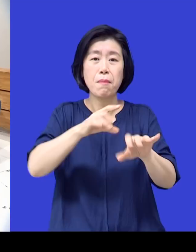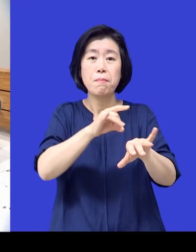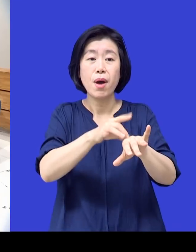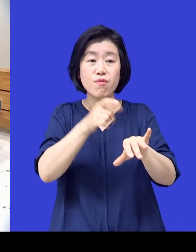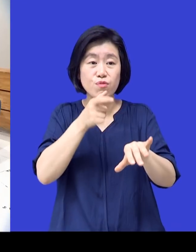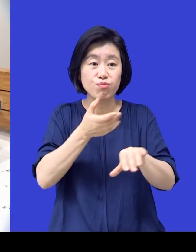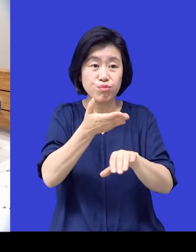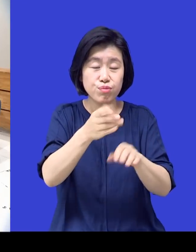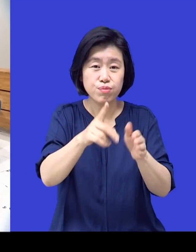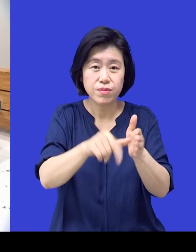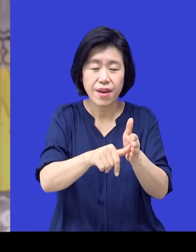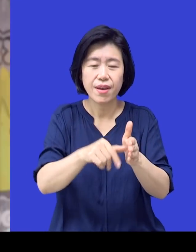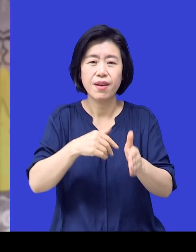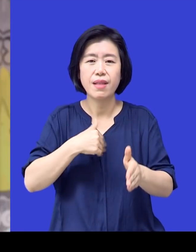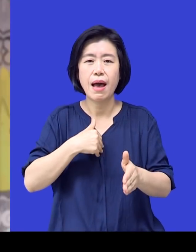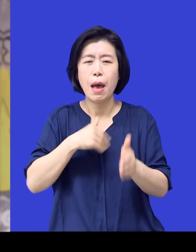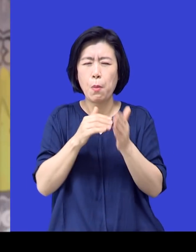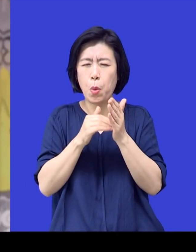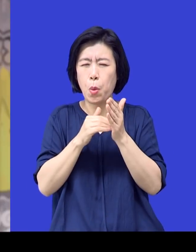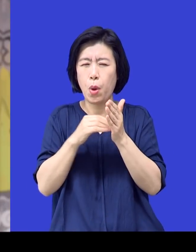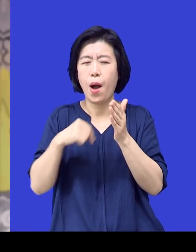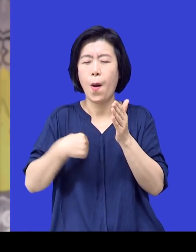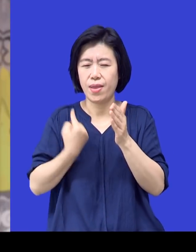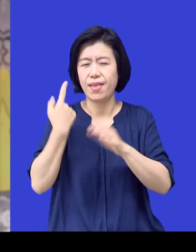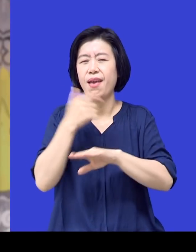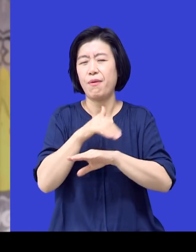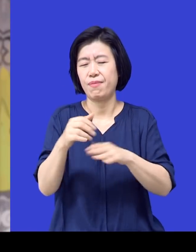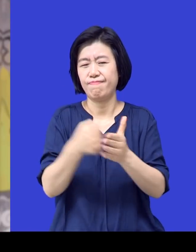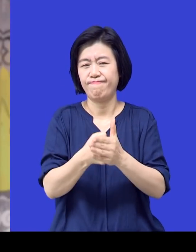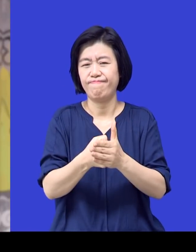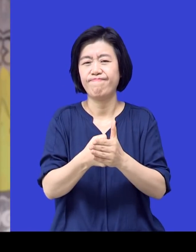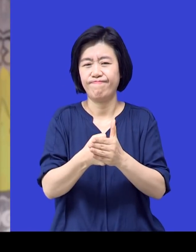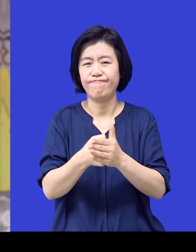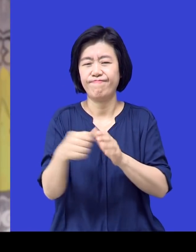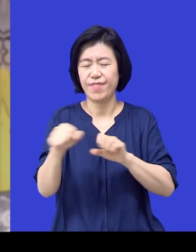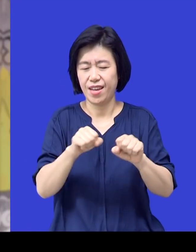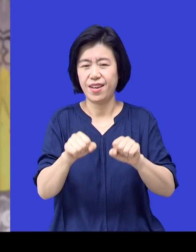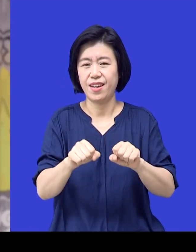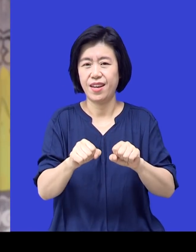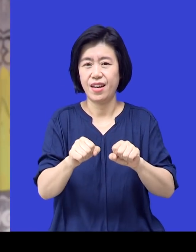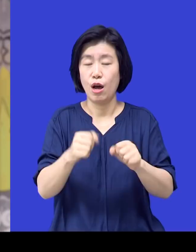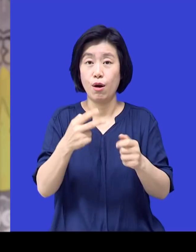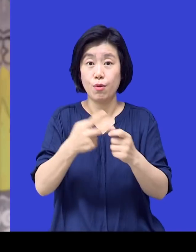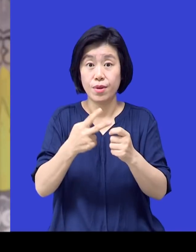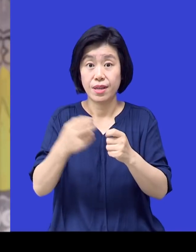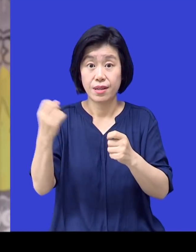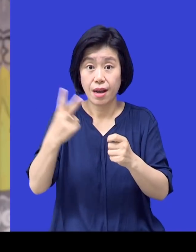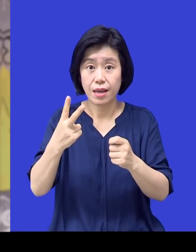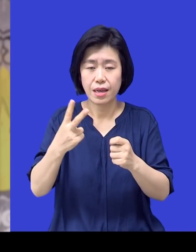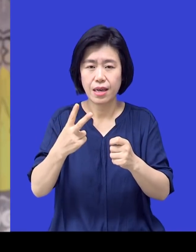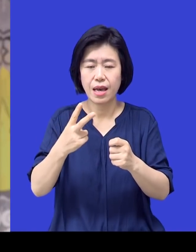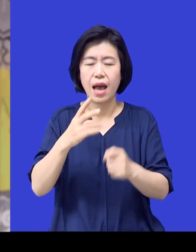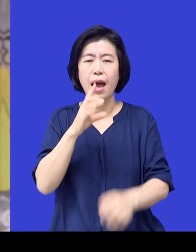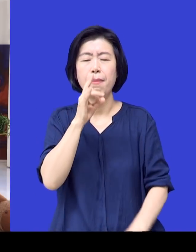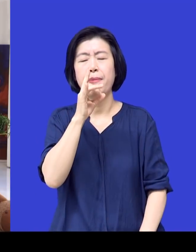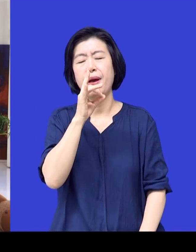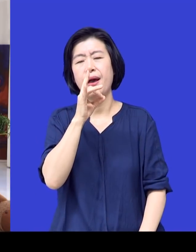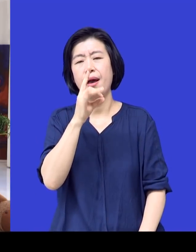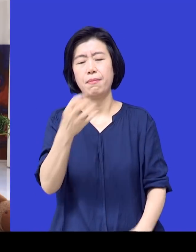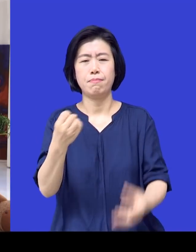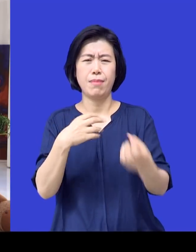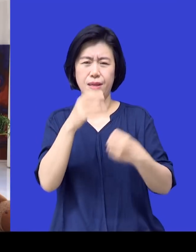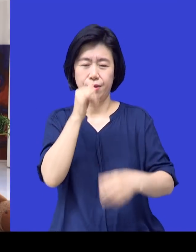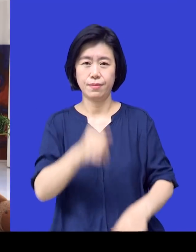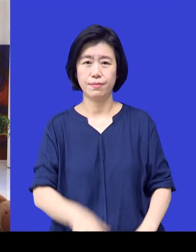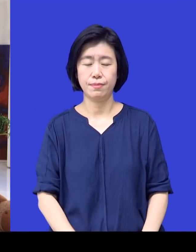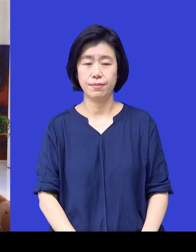그래서 안 된다. 그리고 제가 이제 저는 솔직히 그때 답을 못했어요. 왜냐하면 마음에 두려움이 있었어요. 그렇겠죠.